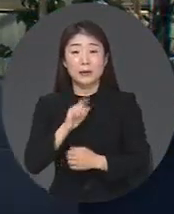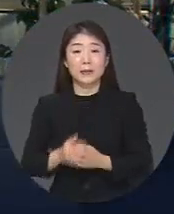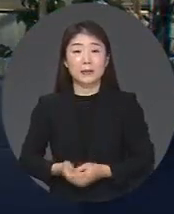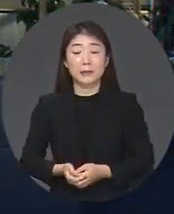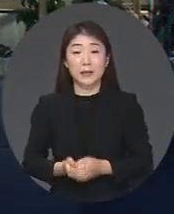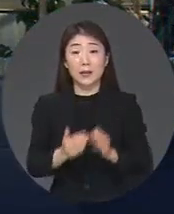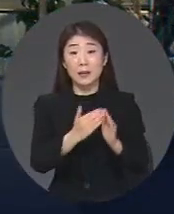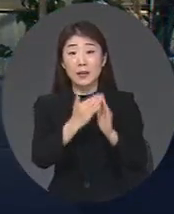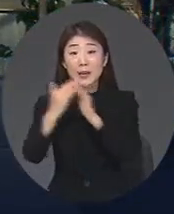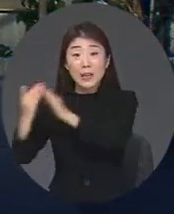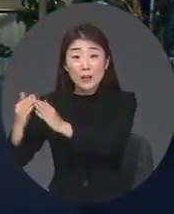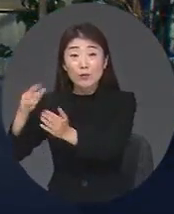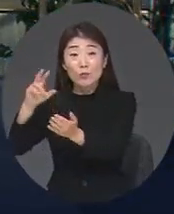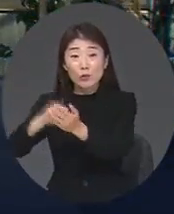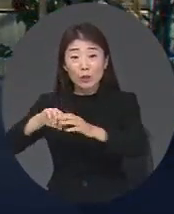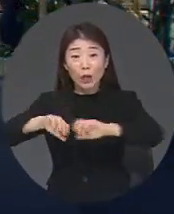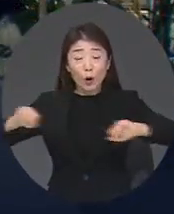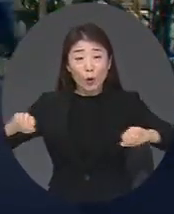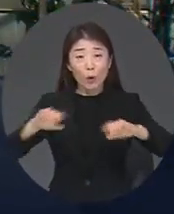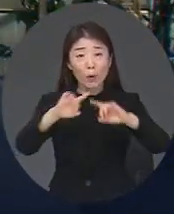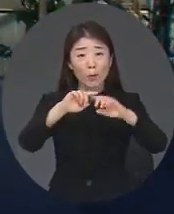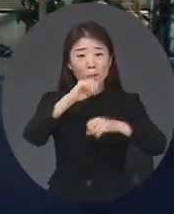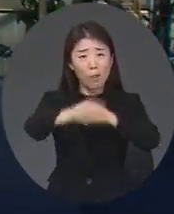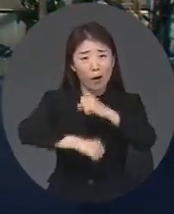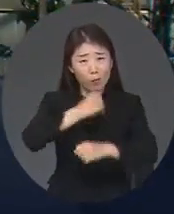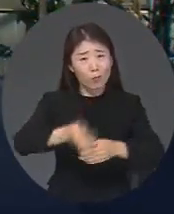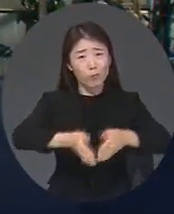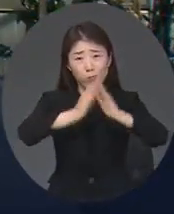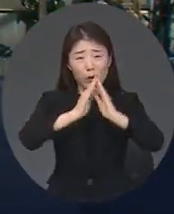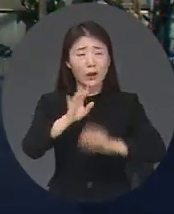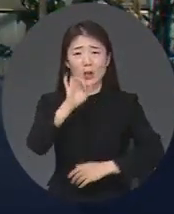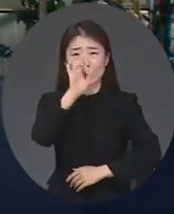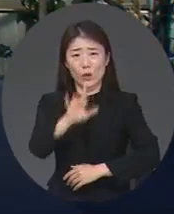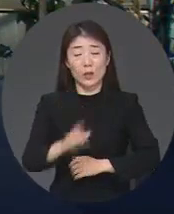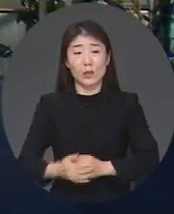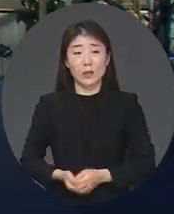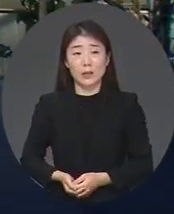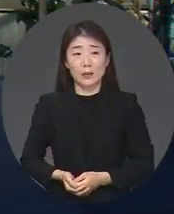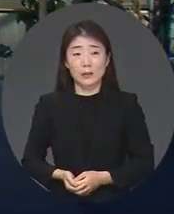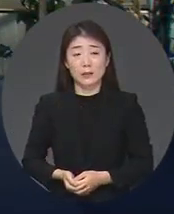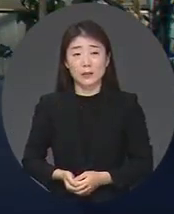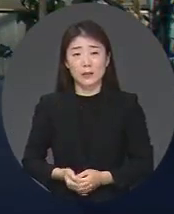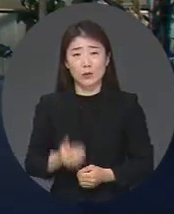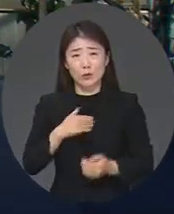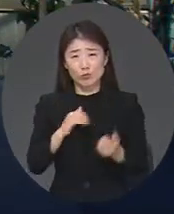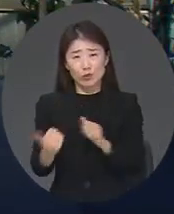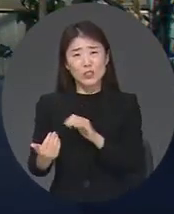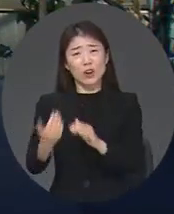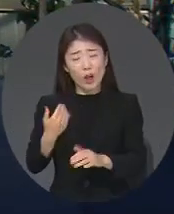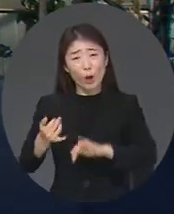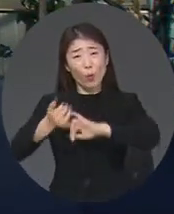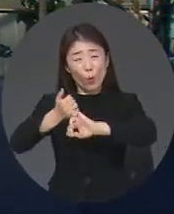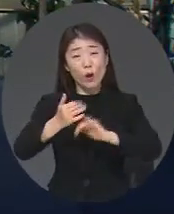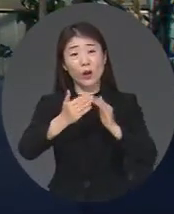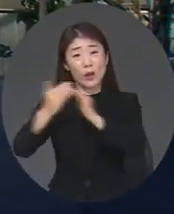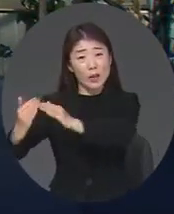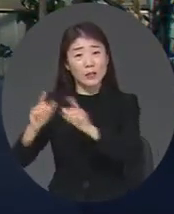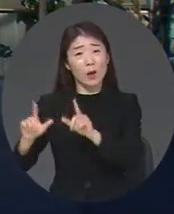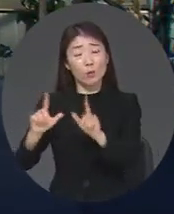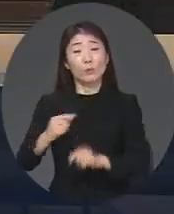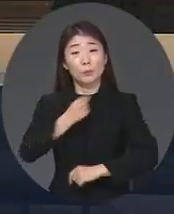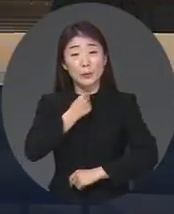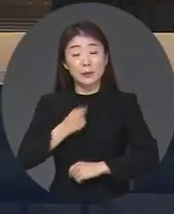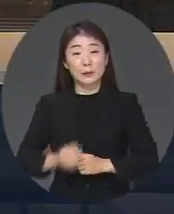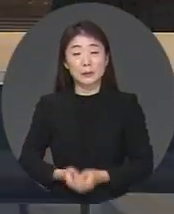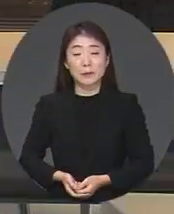문제는 별도고 또 발전소는 자기 마음대로 짓는다는 거는 있을 수가 없다 내는 본다요. 우리 죽기 전에 좀 그래도 뭐 좀 이주라 가서